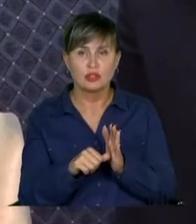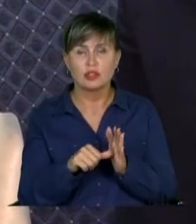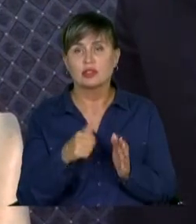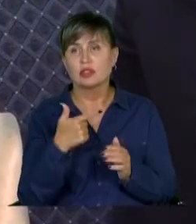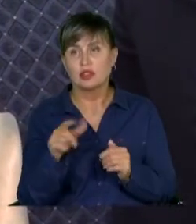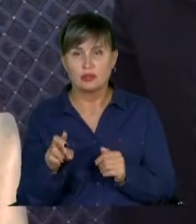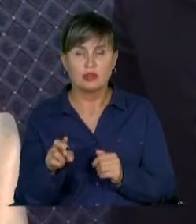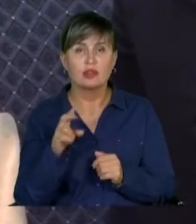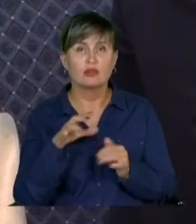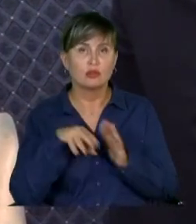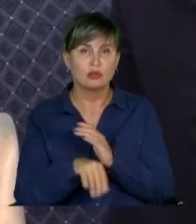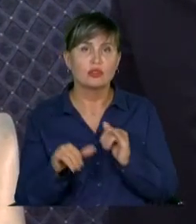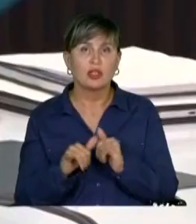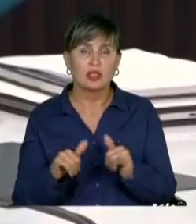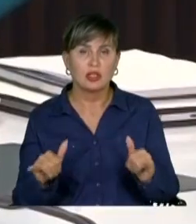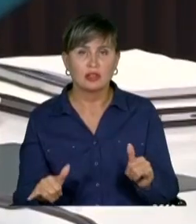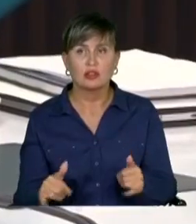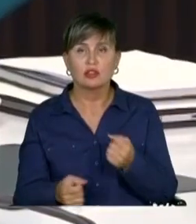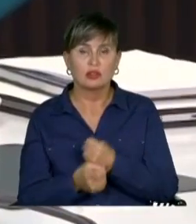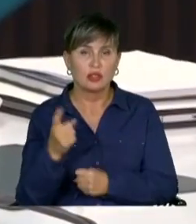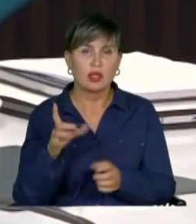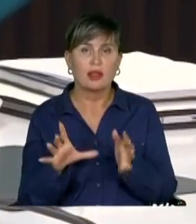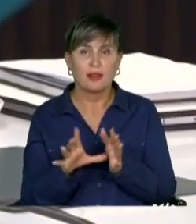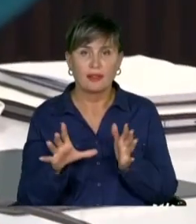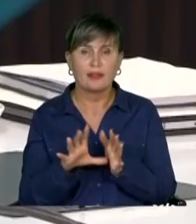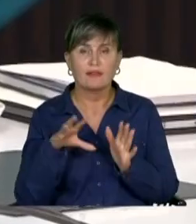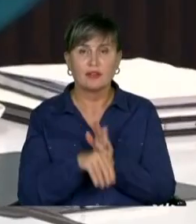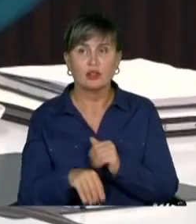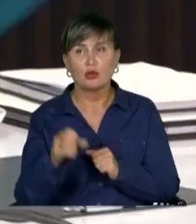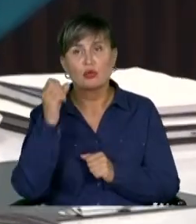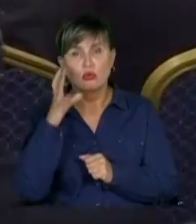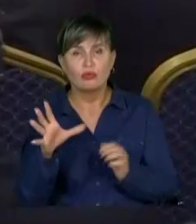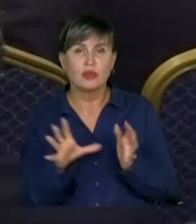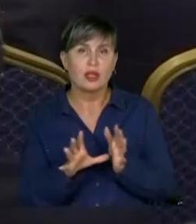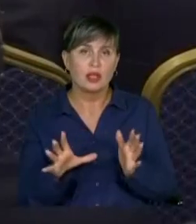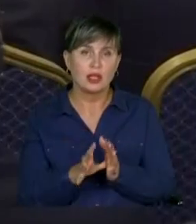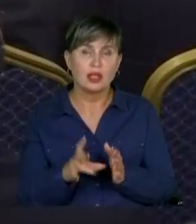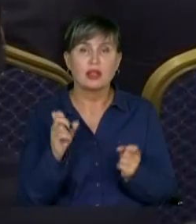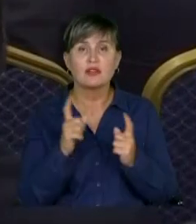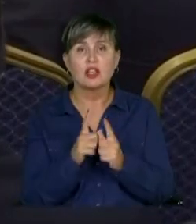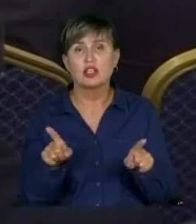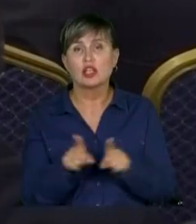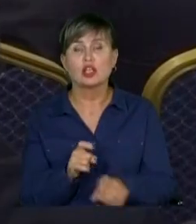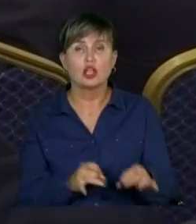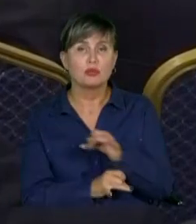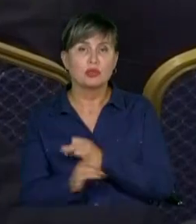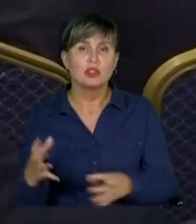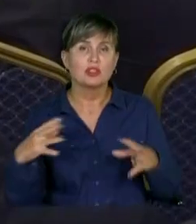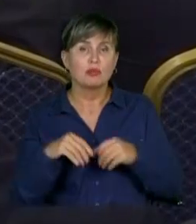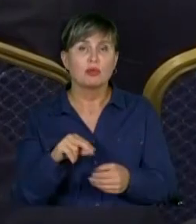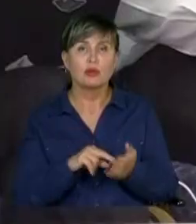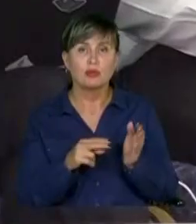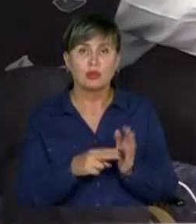включая развитие возобновляемых источников энергии и внедрение умных электросетей. На встрече также обсудили совместные планы